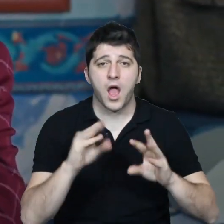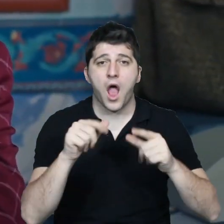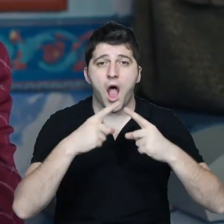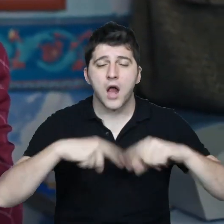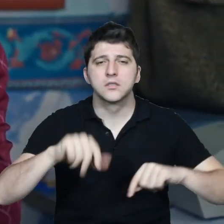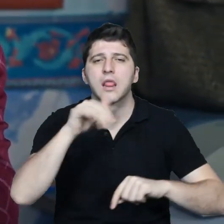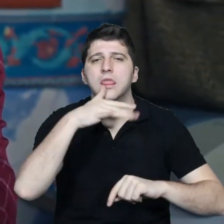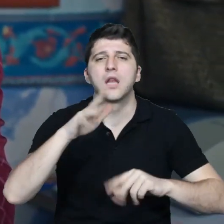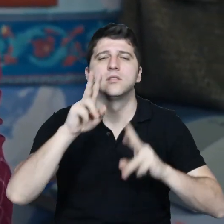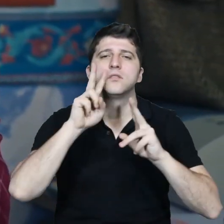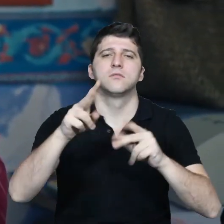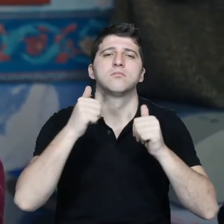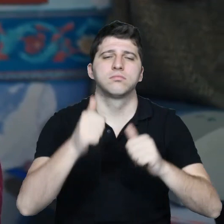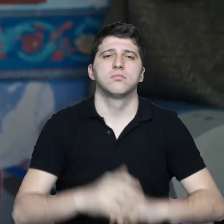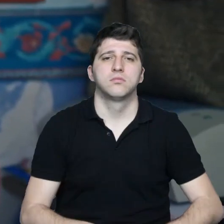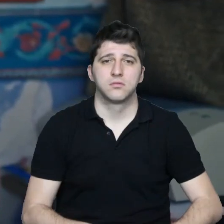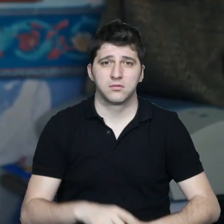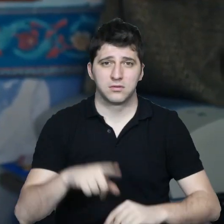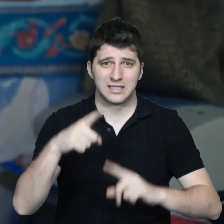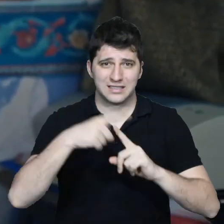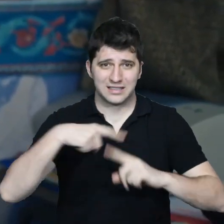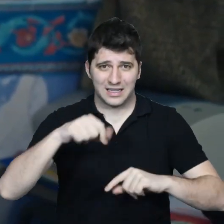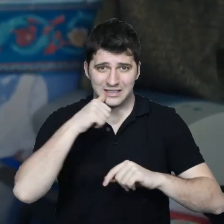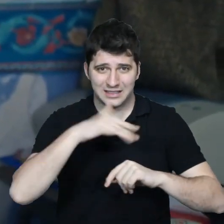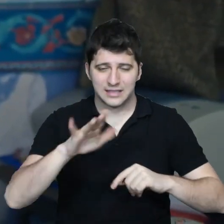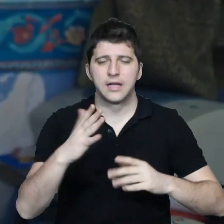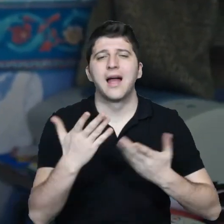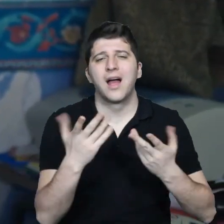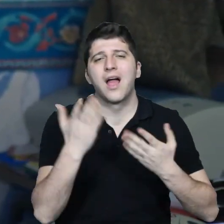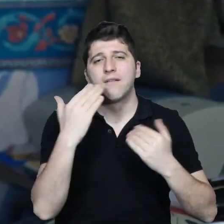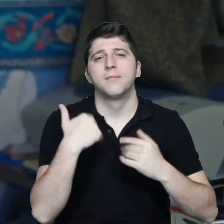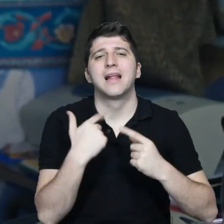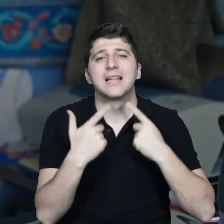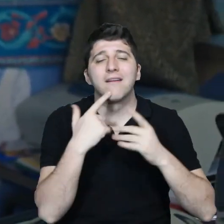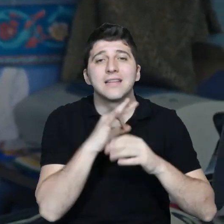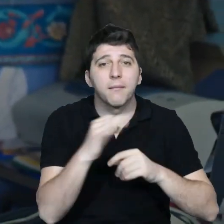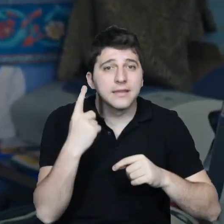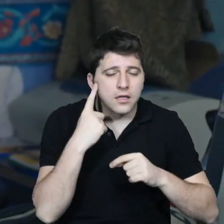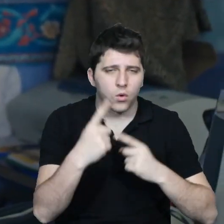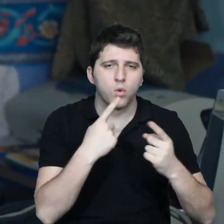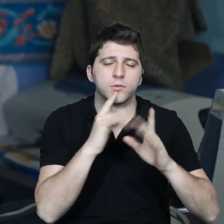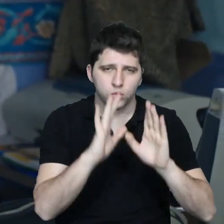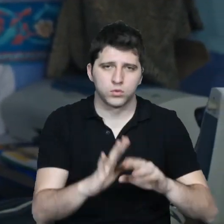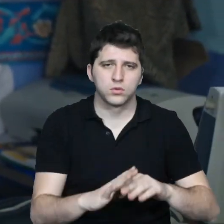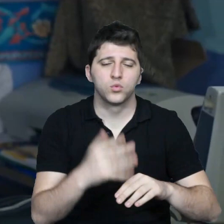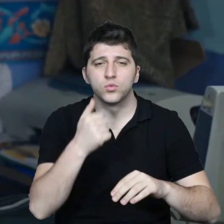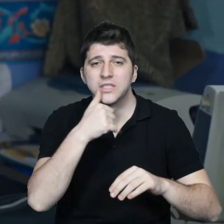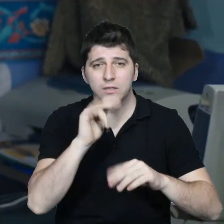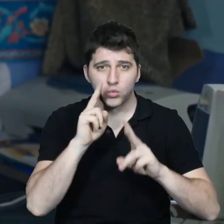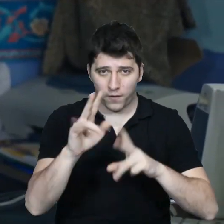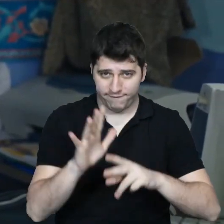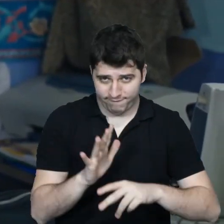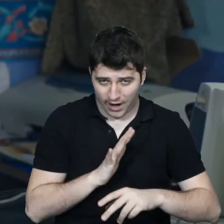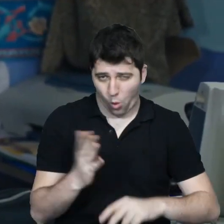deniz görüyor. Taraflıca deniz mi? Du. Yani bak lafı tam dinle, öyle konuş. Du.